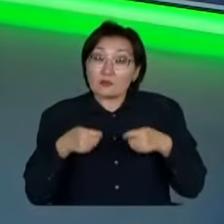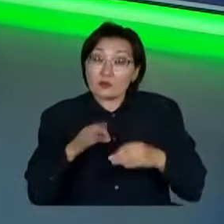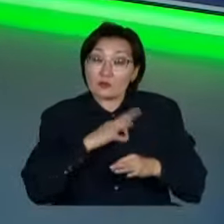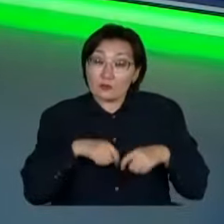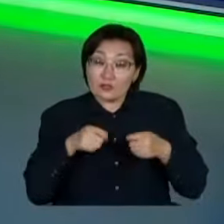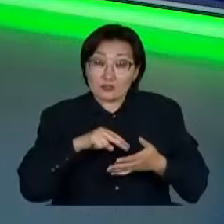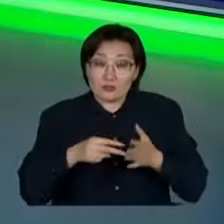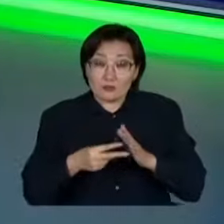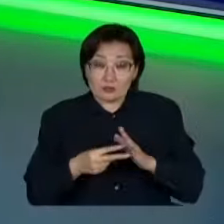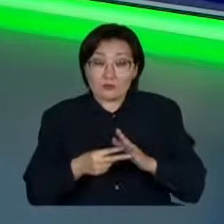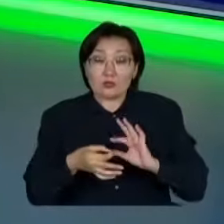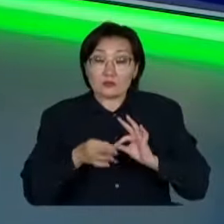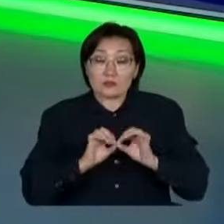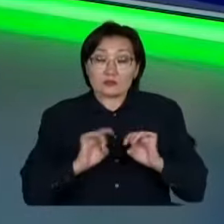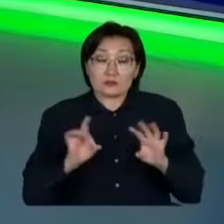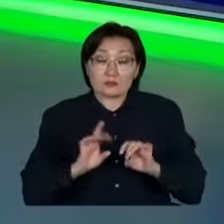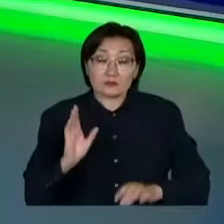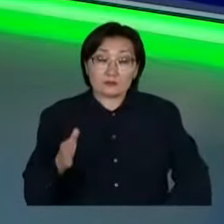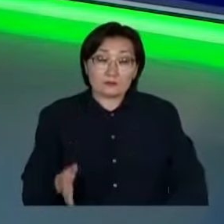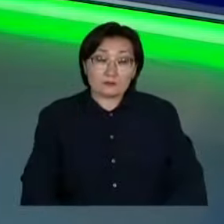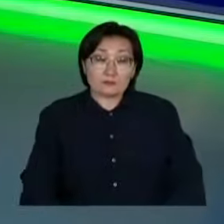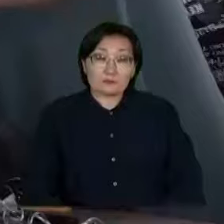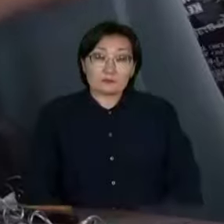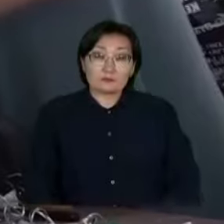Тұрғындардың қуанышын әріптесім Талант Айымбетов жеткізсін.